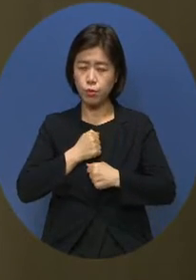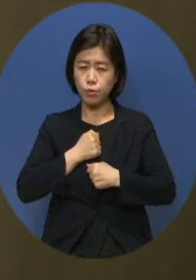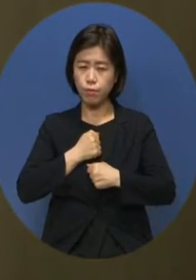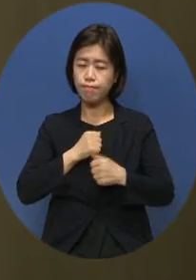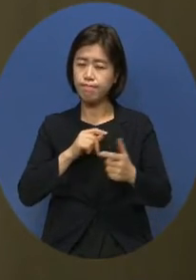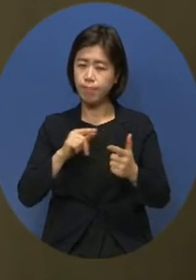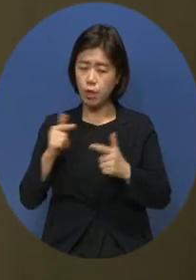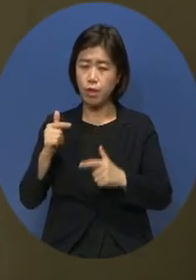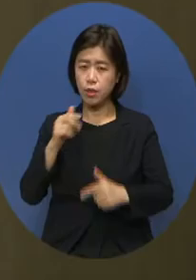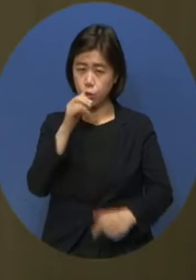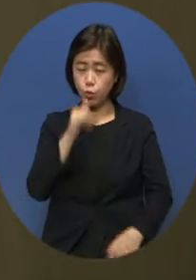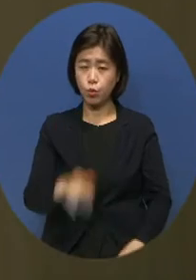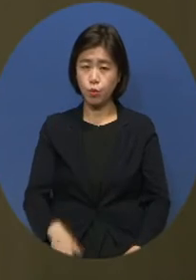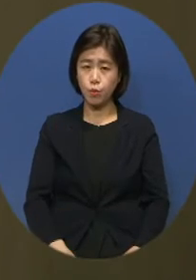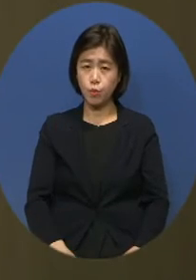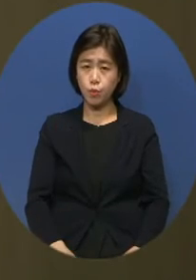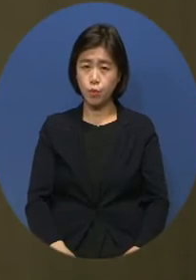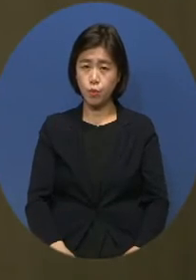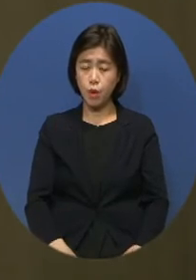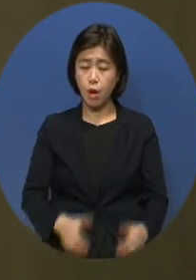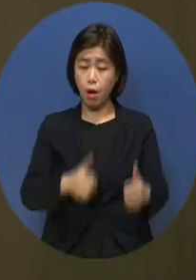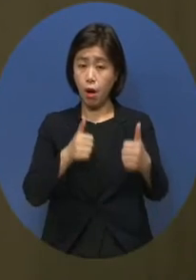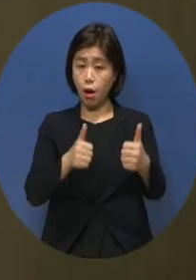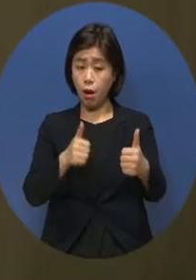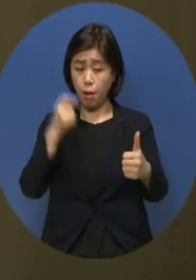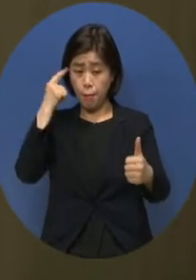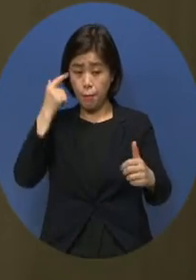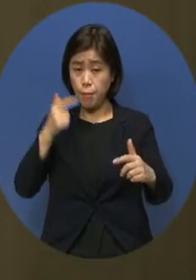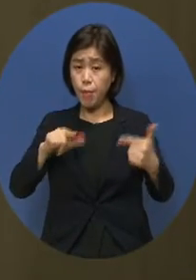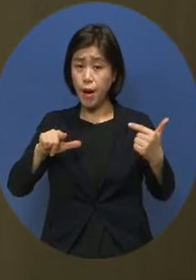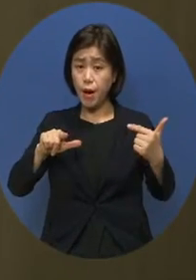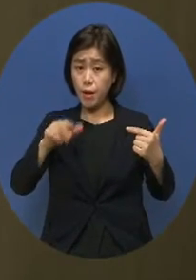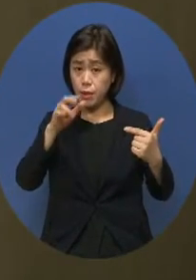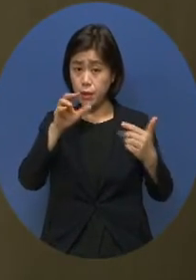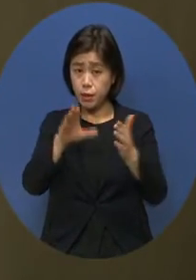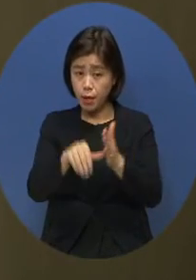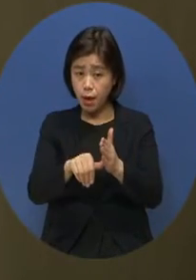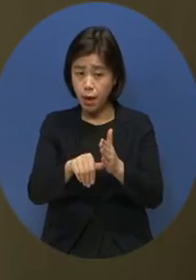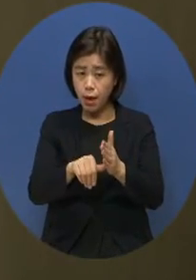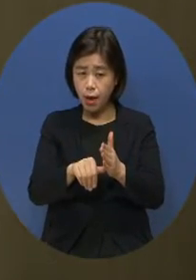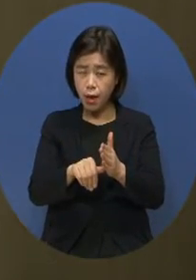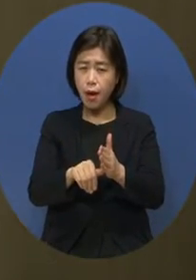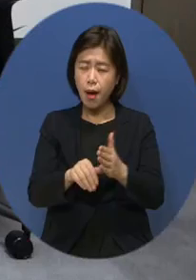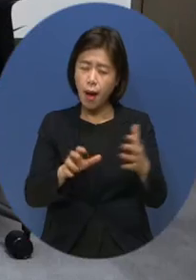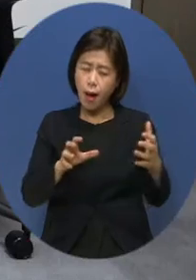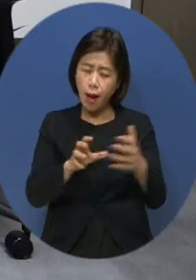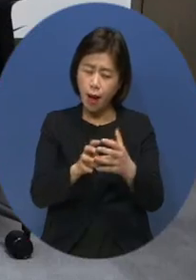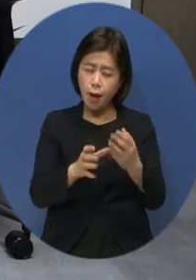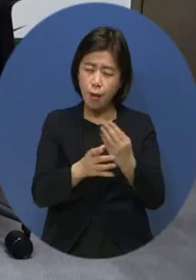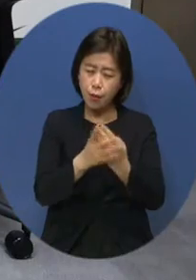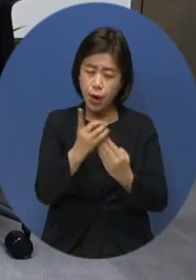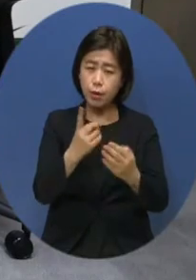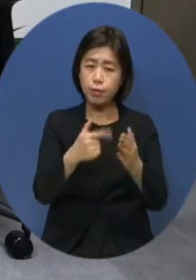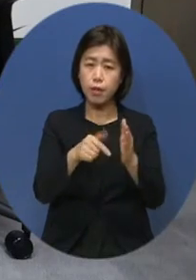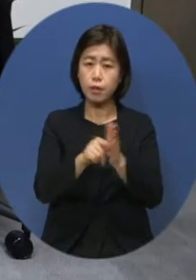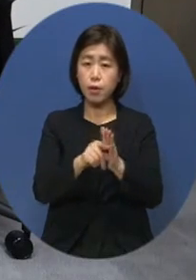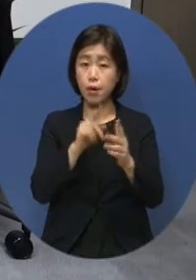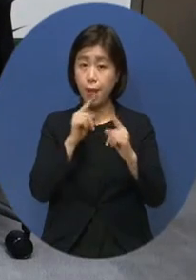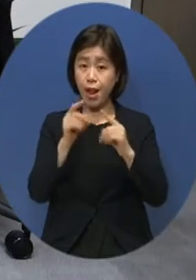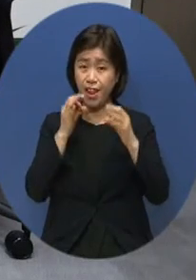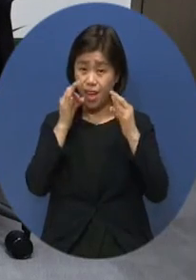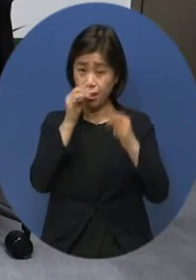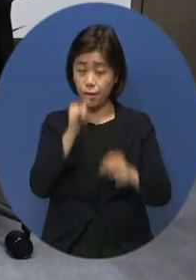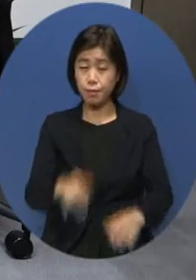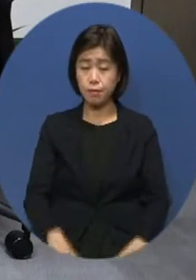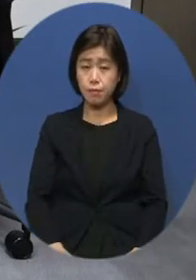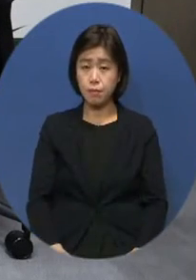상대방을 몰아세우지 않고 이제 포용하고 통합하는 말하기를 하기 위해서 되게 많이 애를 썼어요. 네. 다른 생각을